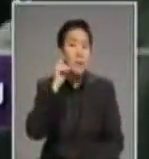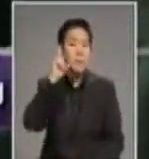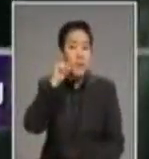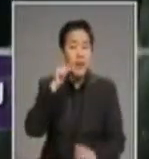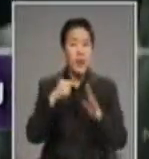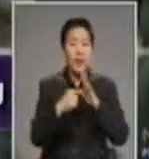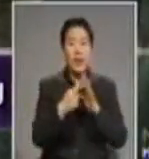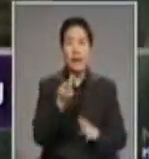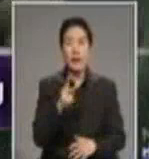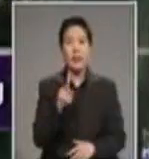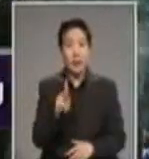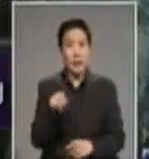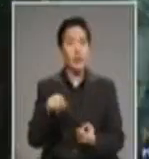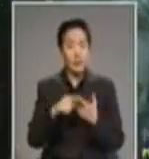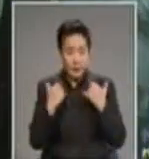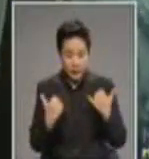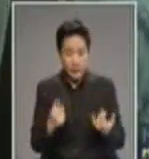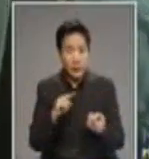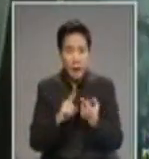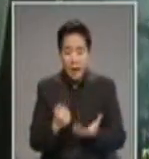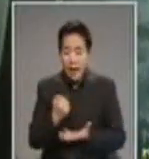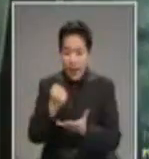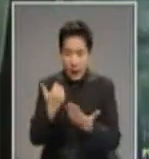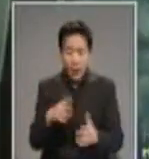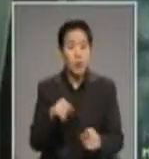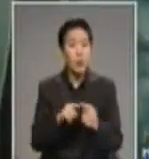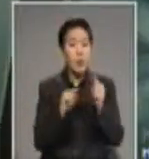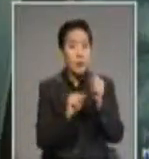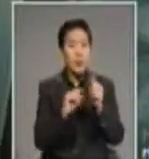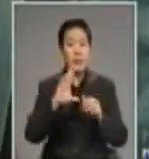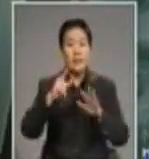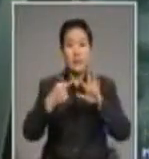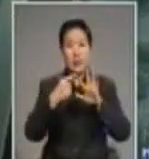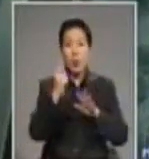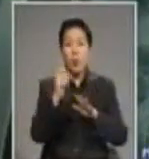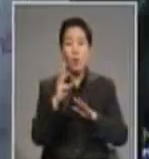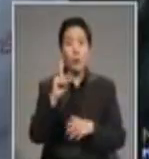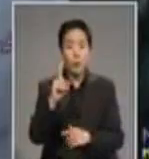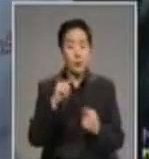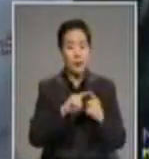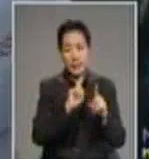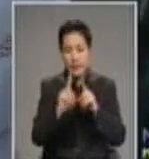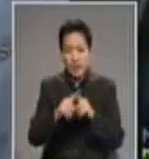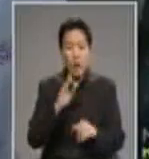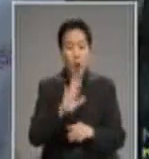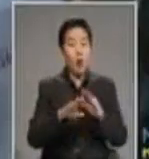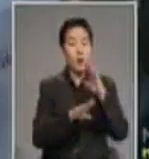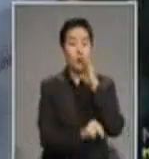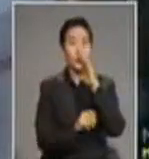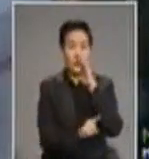พุนพินจังหวัดสุราษฎร์ธานีนะครับรวมทั้งยังได้เดินทางไปที่อำเภอช้าอวดอำเภอเชียนใหญ่อำเภอเฉลิมพระเกียรติของจังหวัด